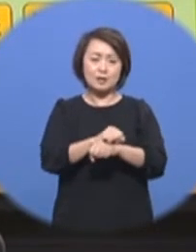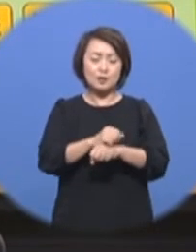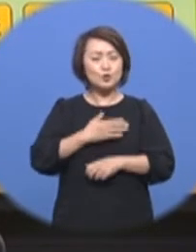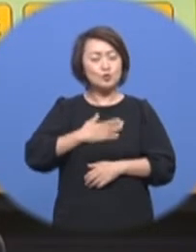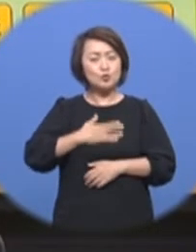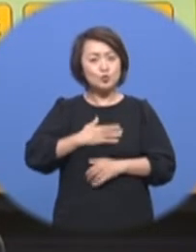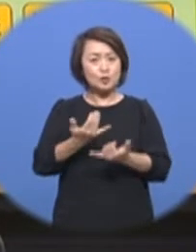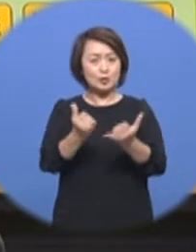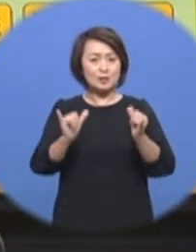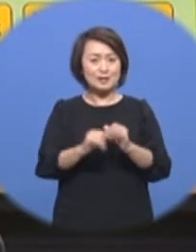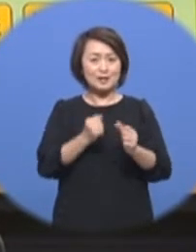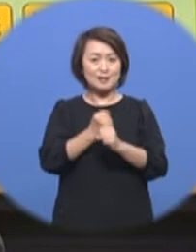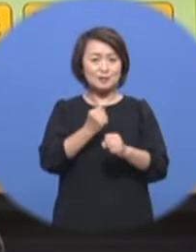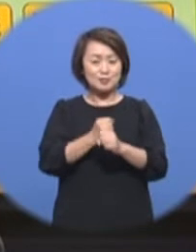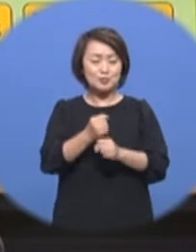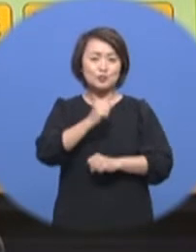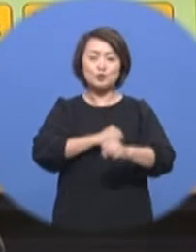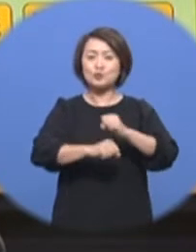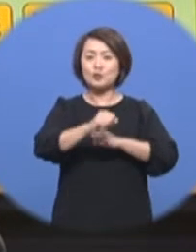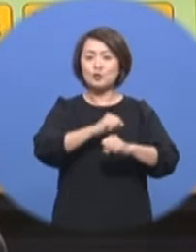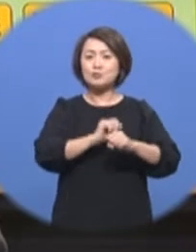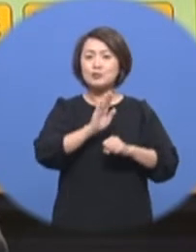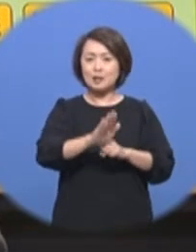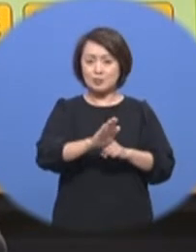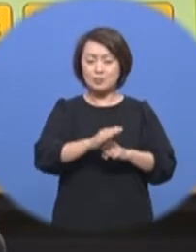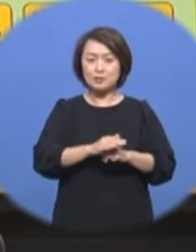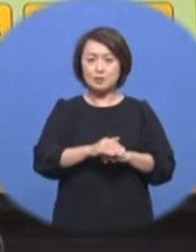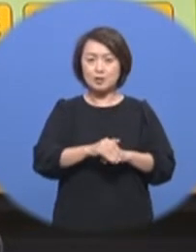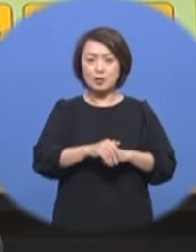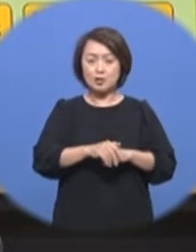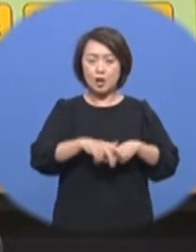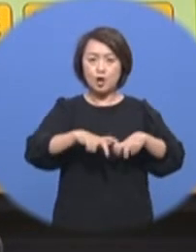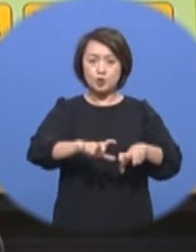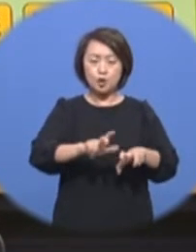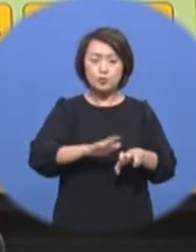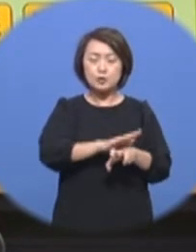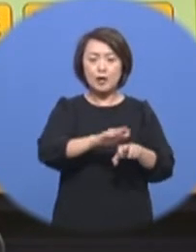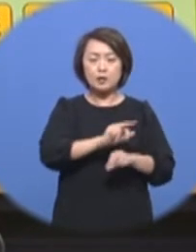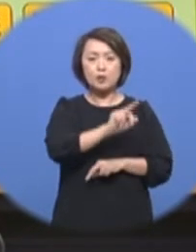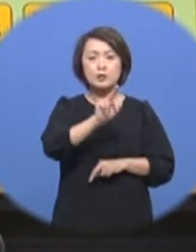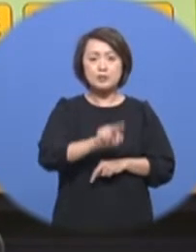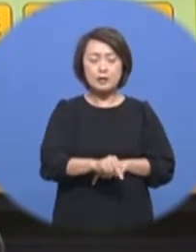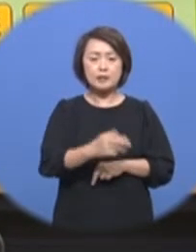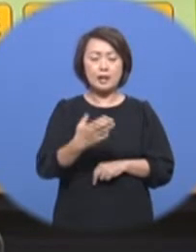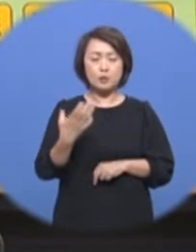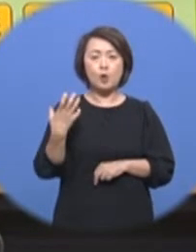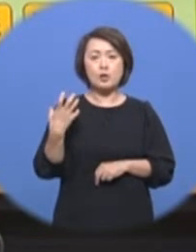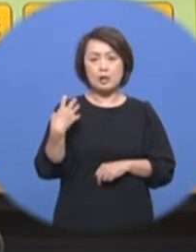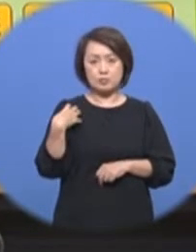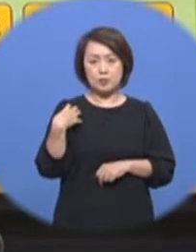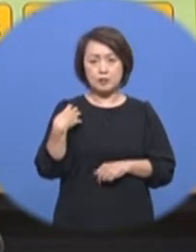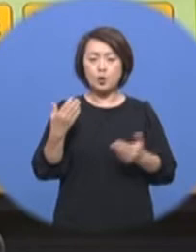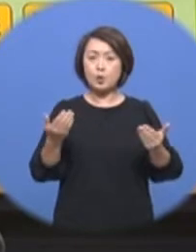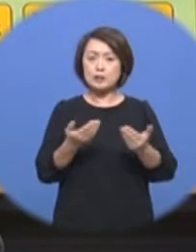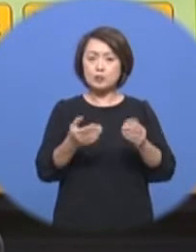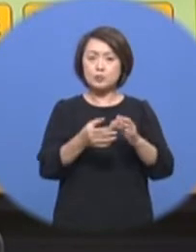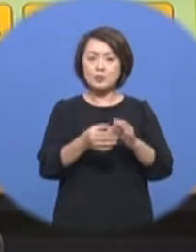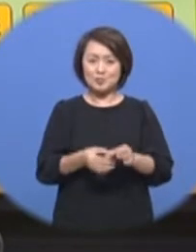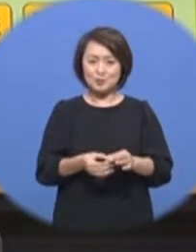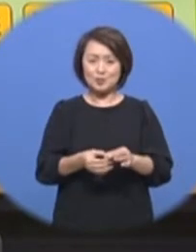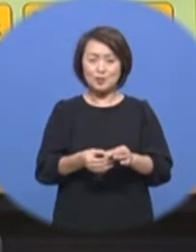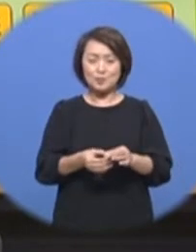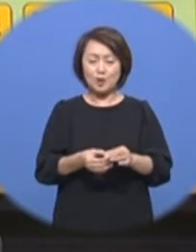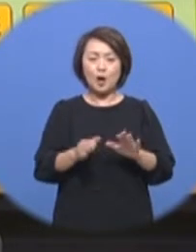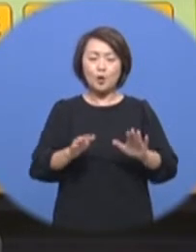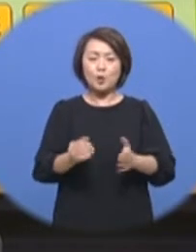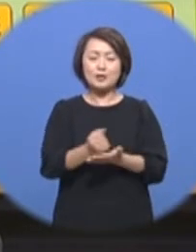いのある社会づくりに取り組んでいます動物愛護センターの役割と仕事についても